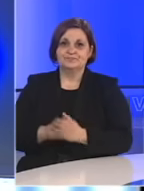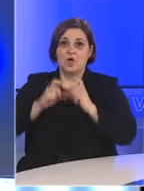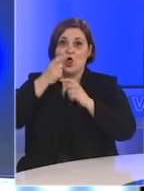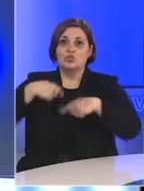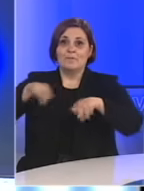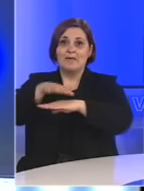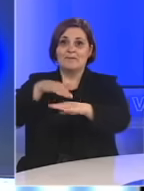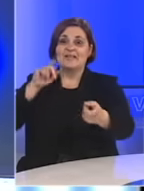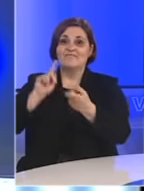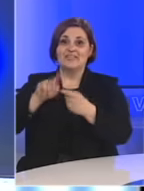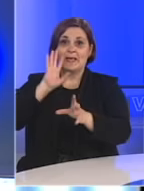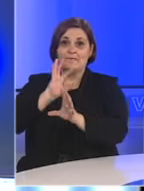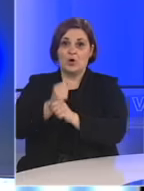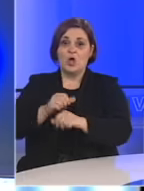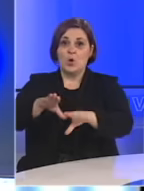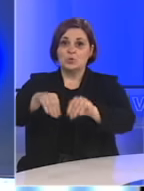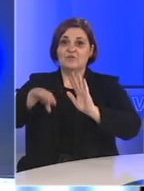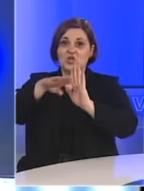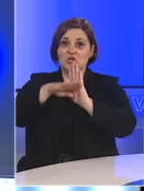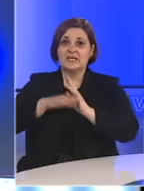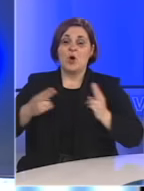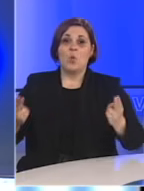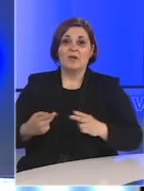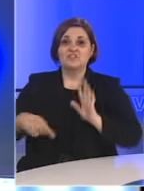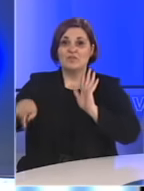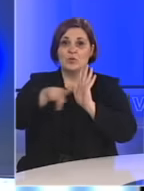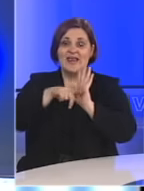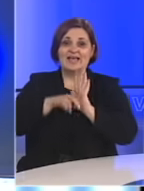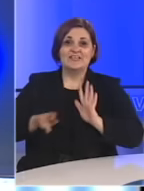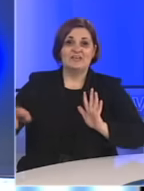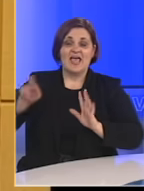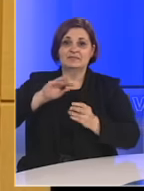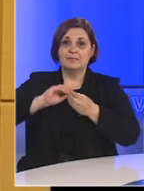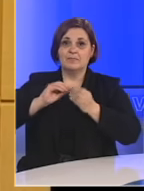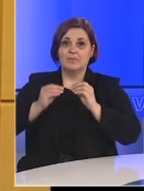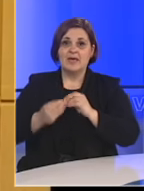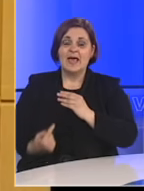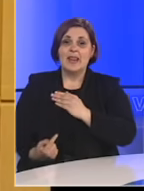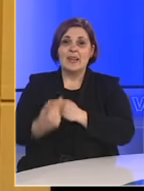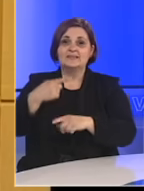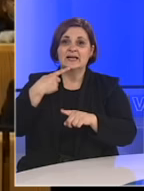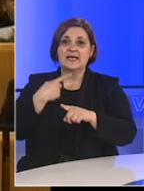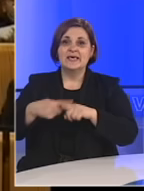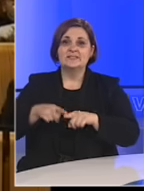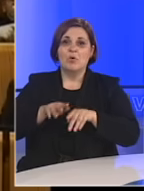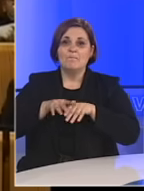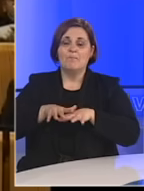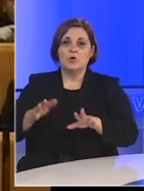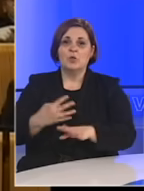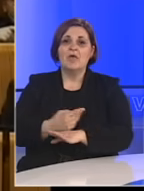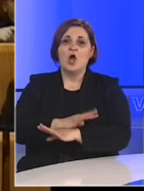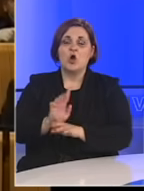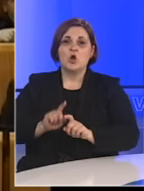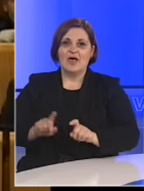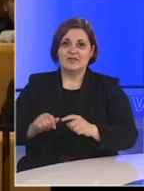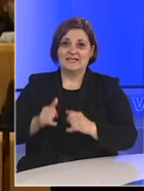Dom naroda Parlamenta Federacije Bosne i Hercegovine usvojio je zakon o ublažavanju negativnih ekonomskih posljedica nastalih uslijed pandemije